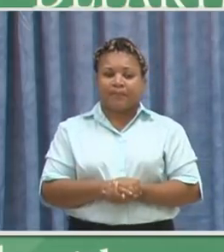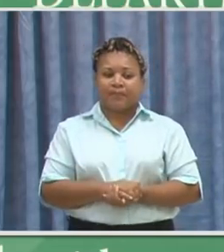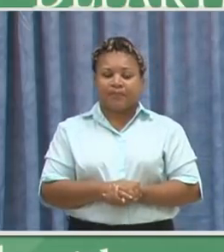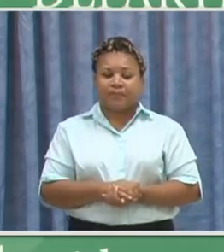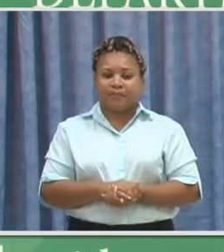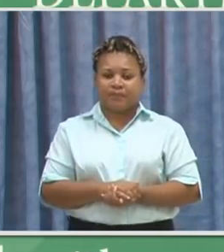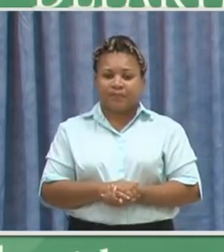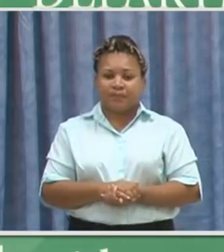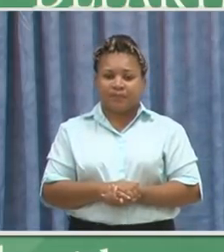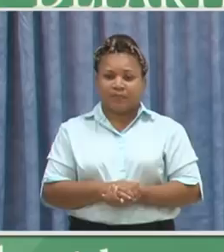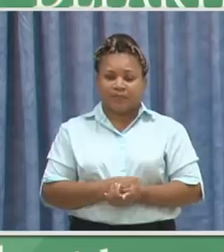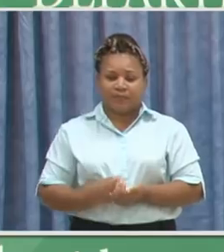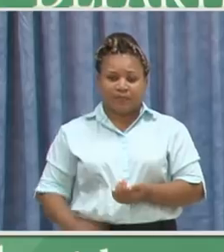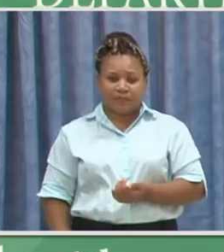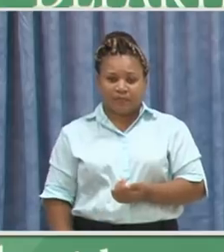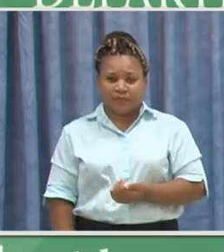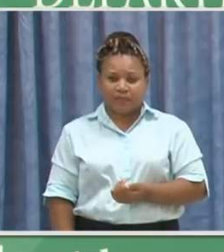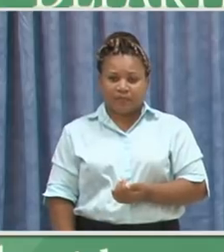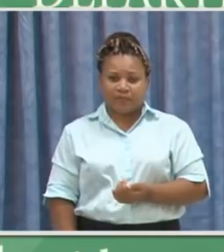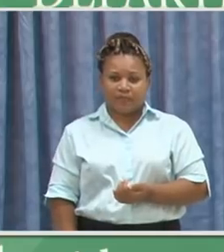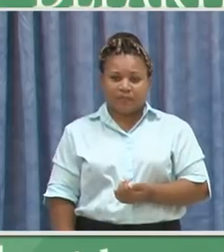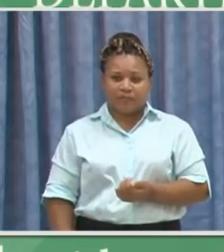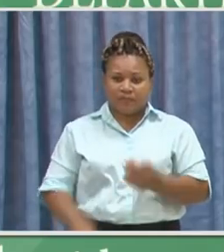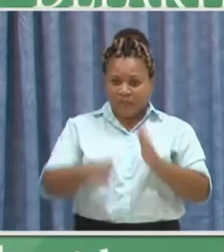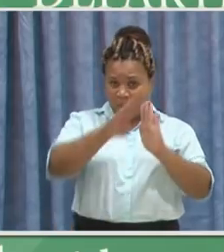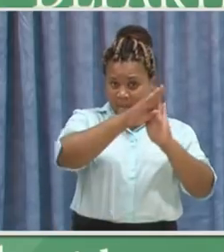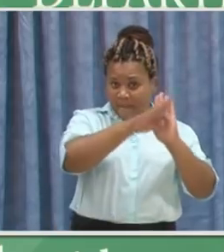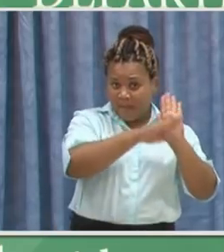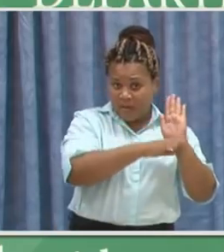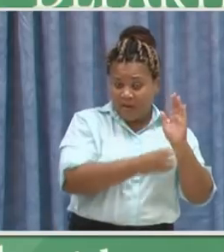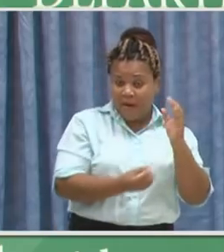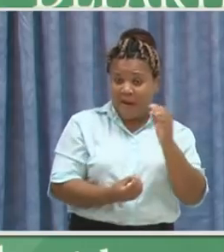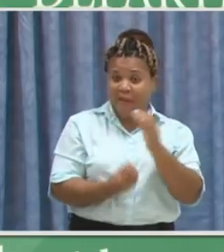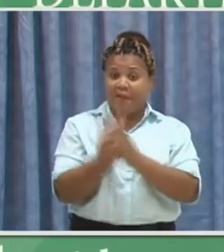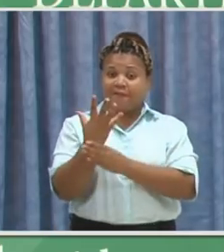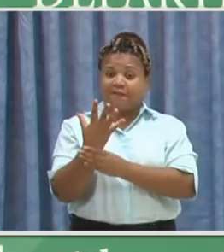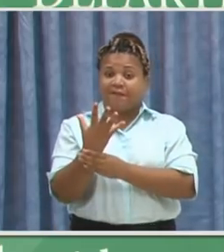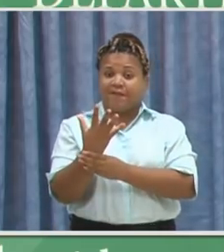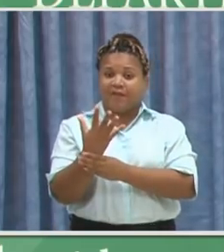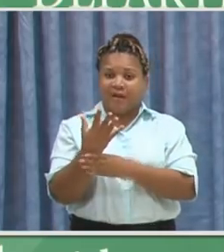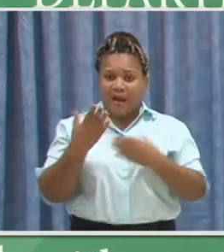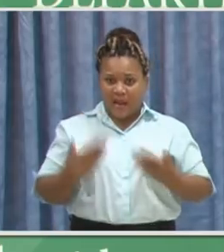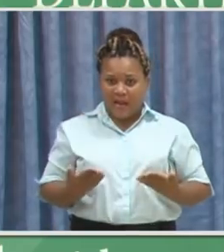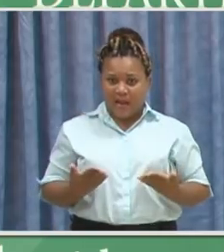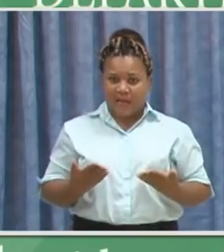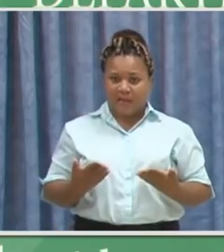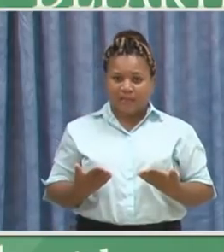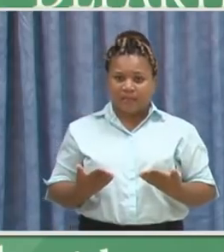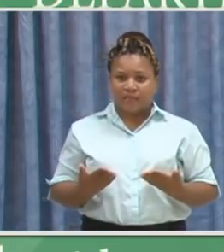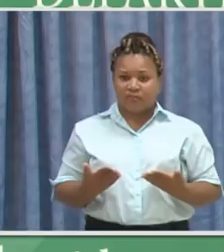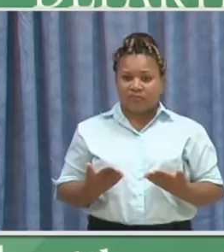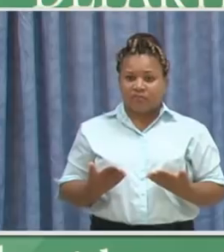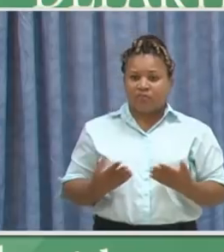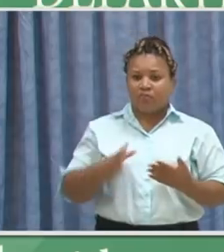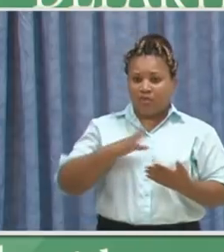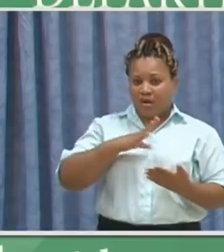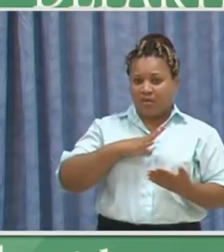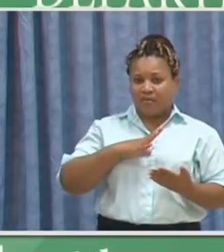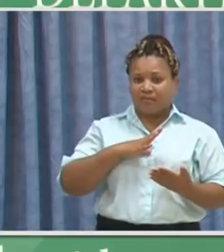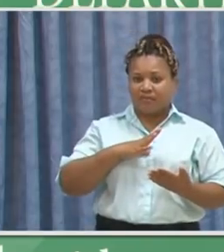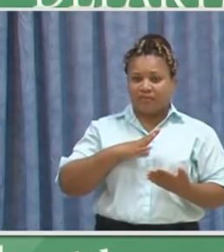que ça a expiré les 5, on a un New Order qui peut mettre en place, qui peut définir un rassemblement, qui est un grand groupe qui peut